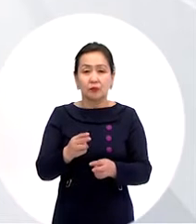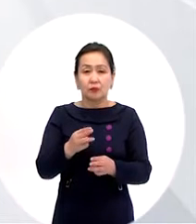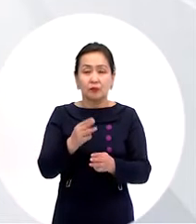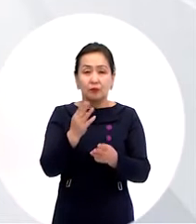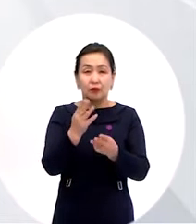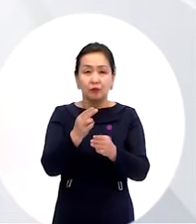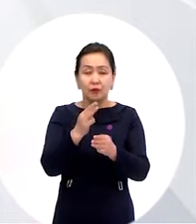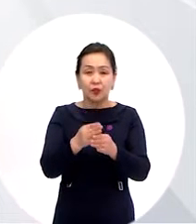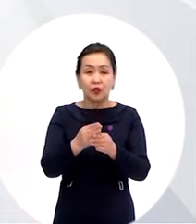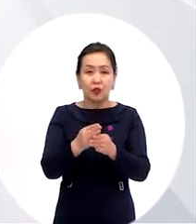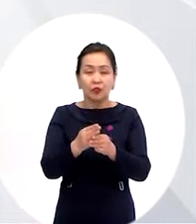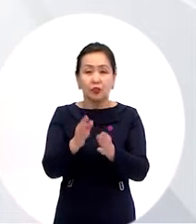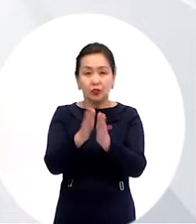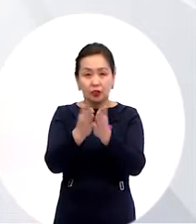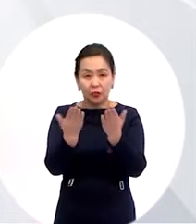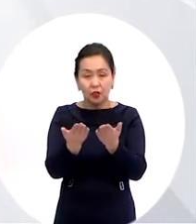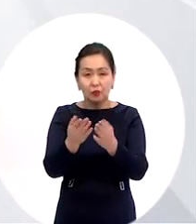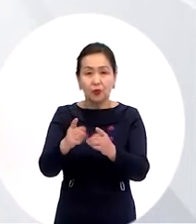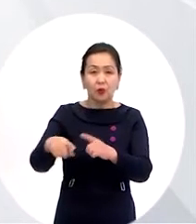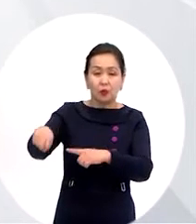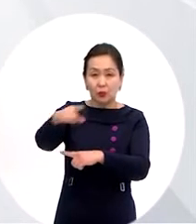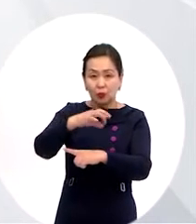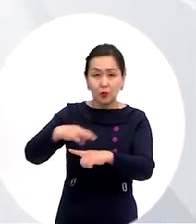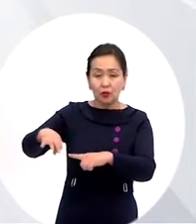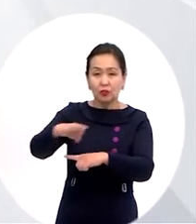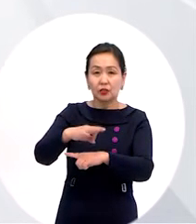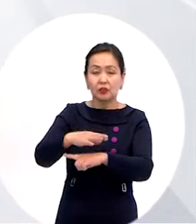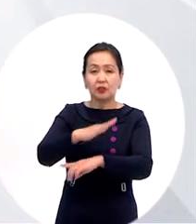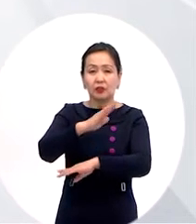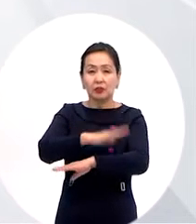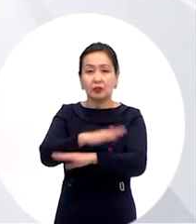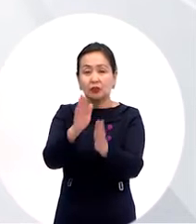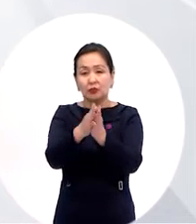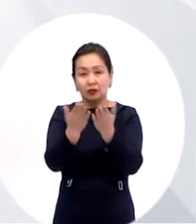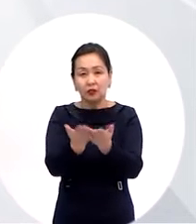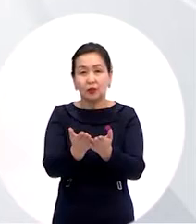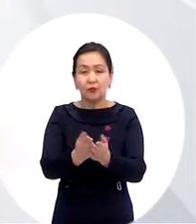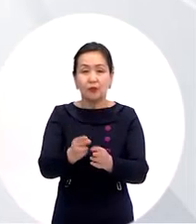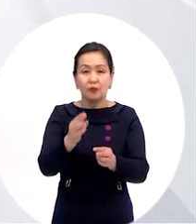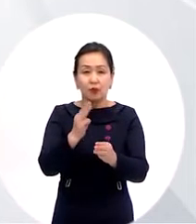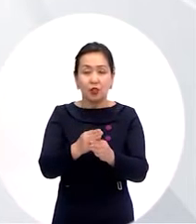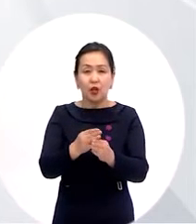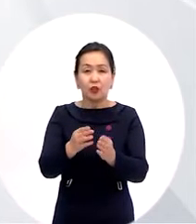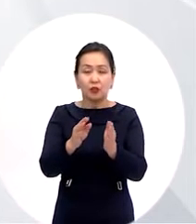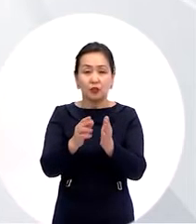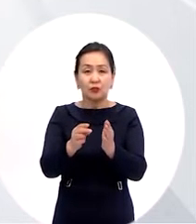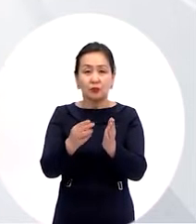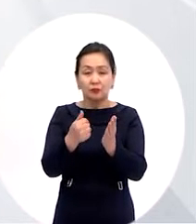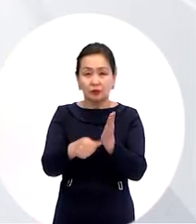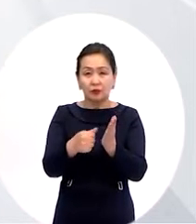Математикийн сурах бичиг, хүн орчин хичээлийн сурах бичиг, математикийн хүн орчин хичээлийн